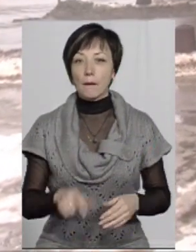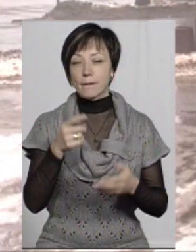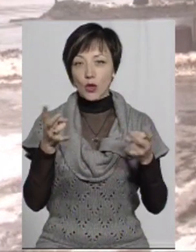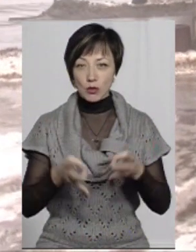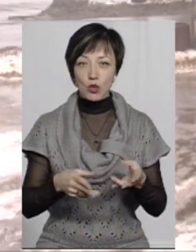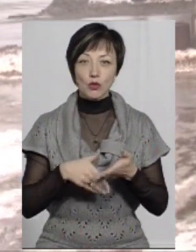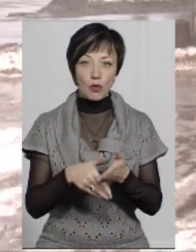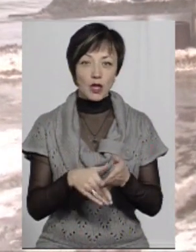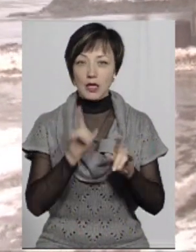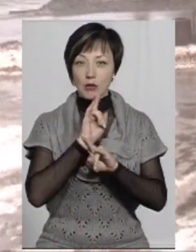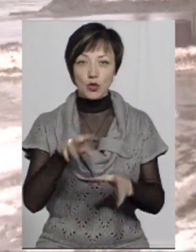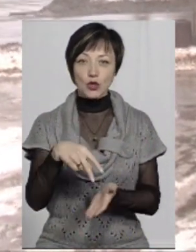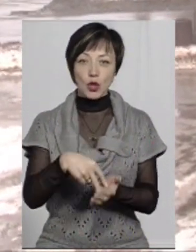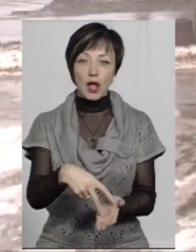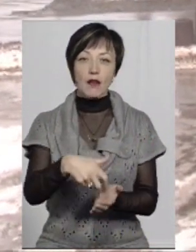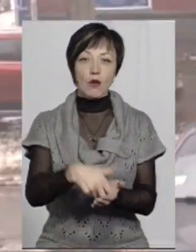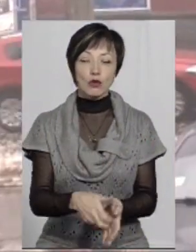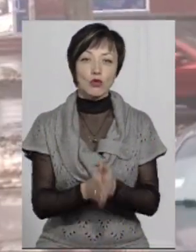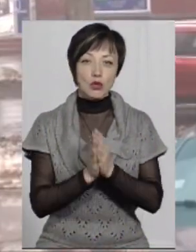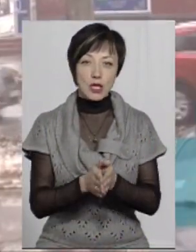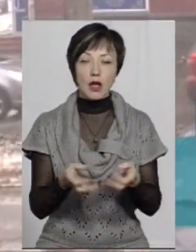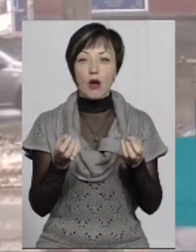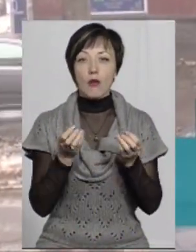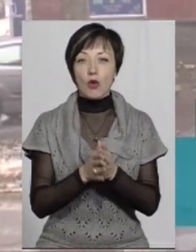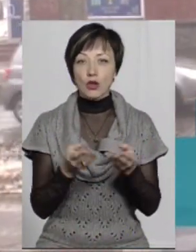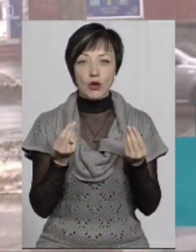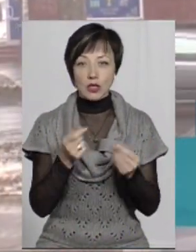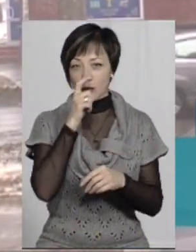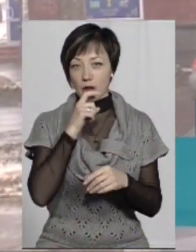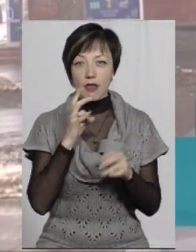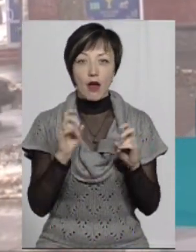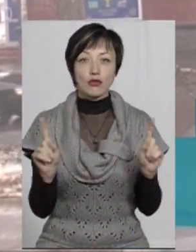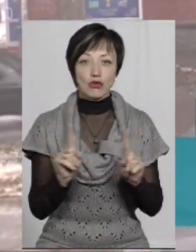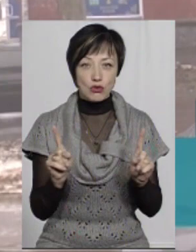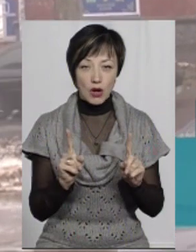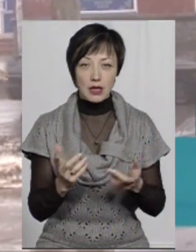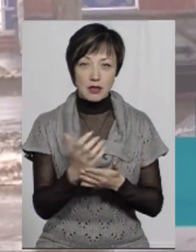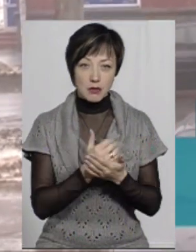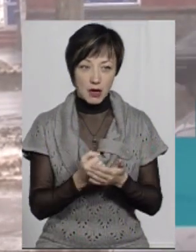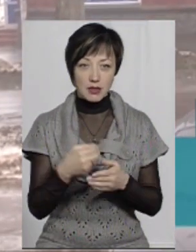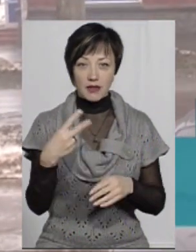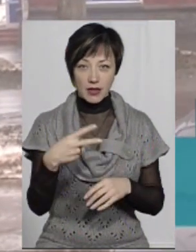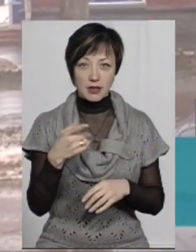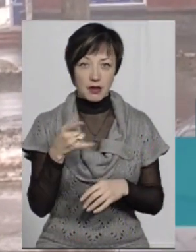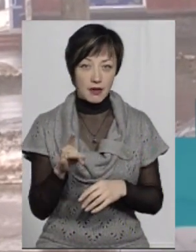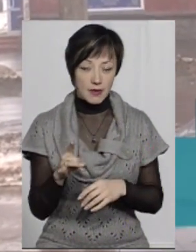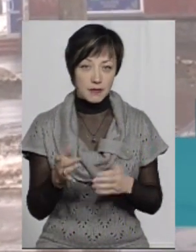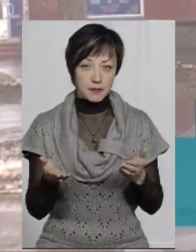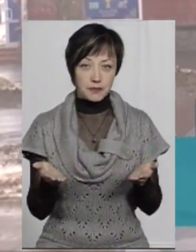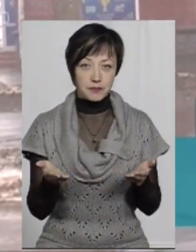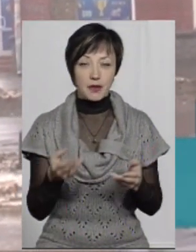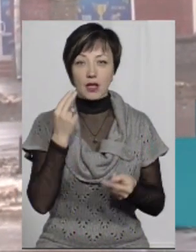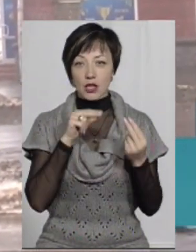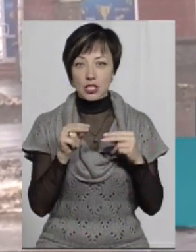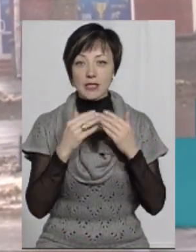потребує допомоги, вона не буде стояти навколішках і просити. Просиш гроші непонятно на що і назбираєш 20 гривень.